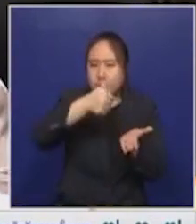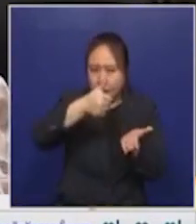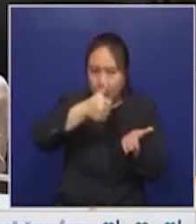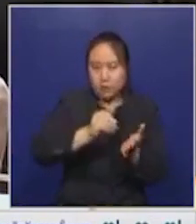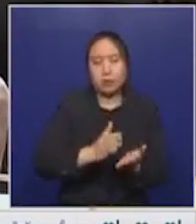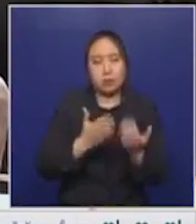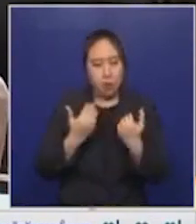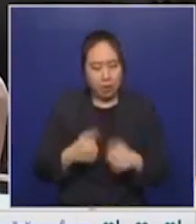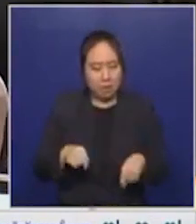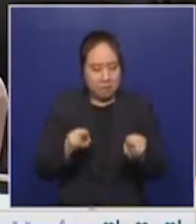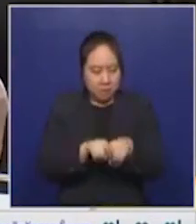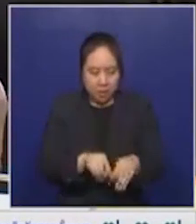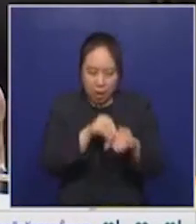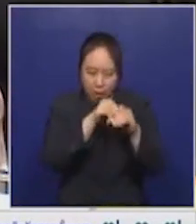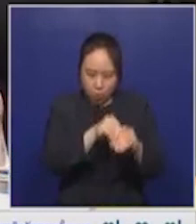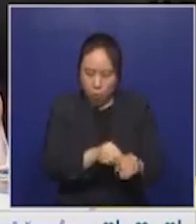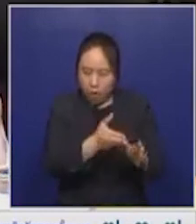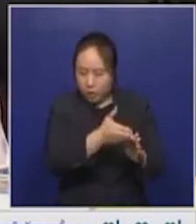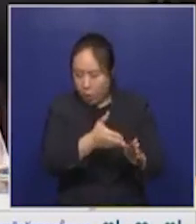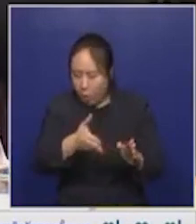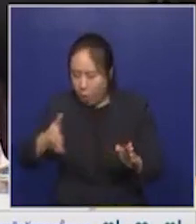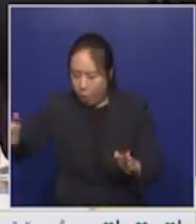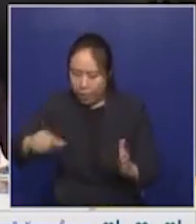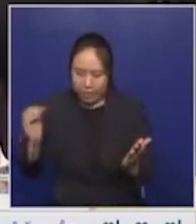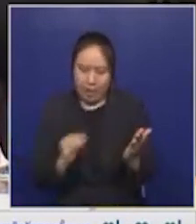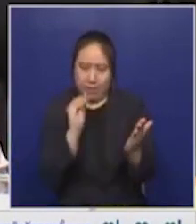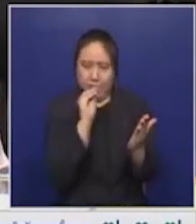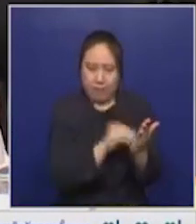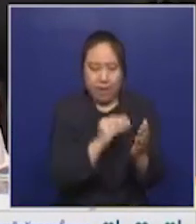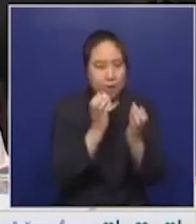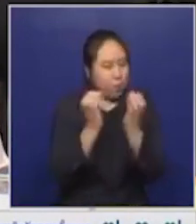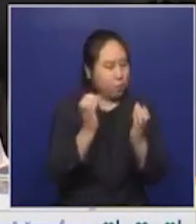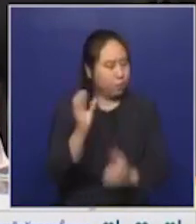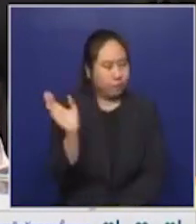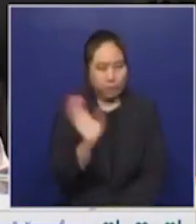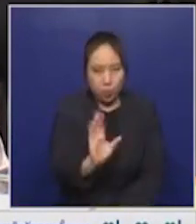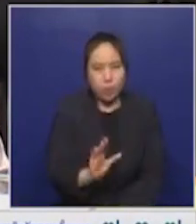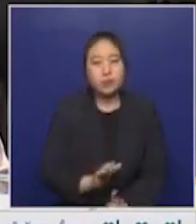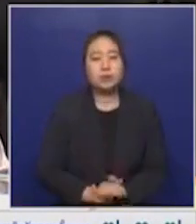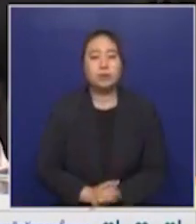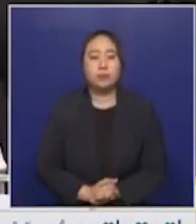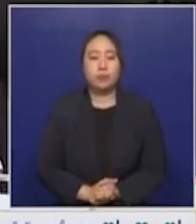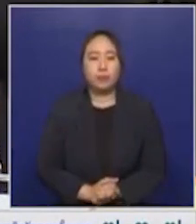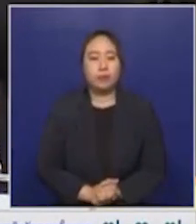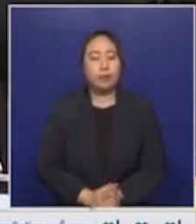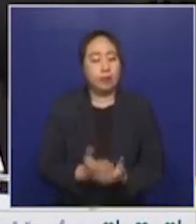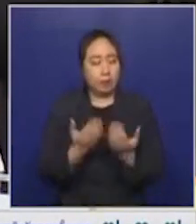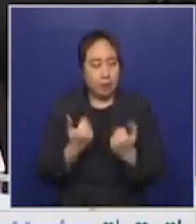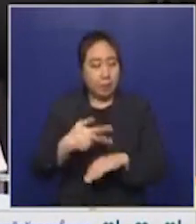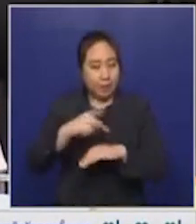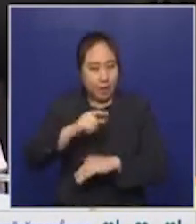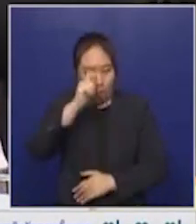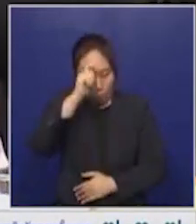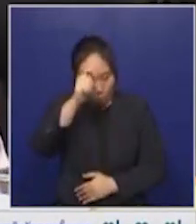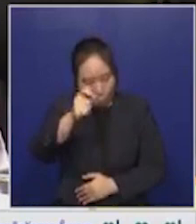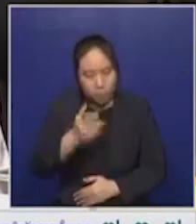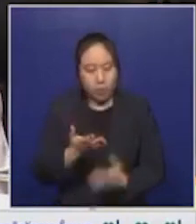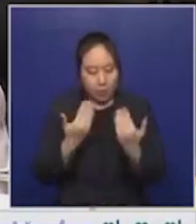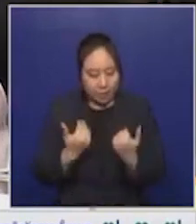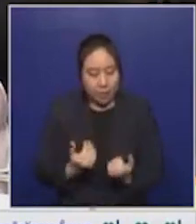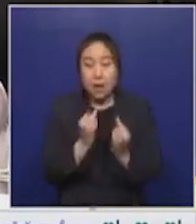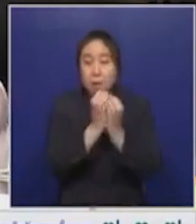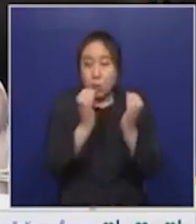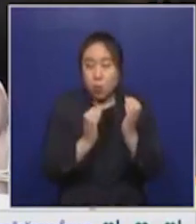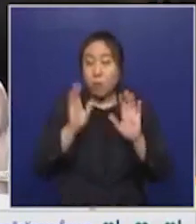นิรันดรจึงไม่ควรมีในรัฐธรรมนูญเท่านั้นหรอกครับหลักในการที่จะเป็นและคำนวณประชาธิปไตย